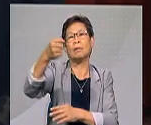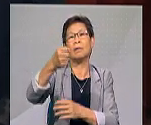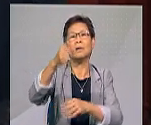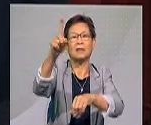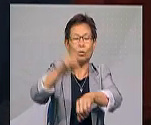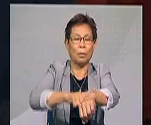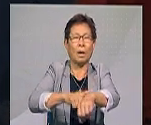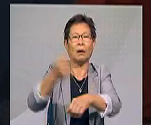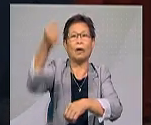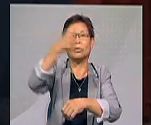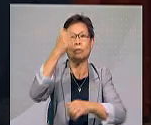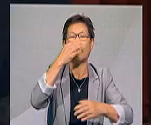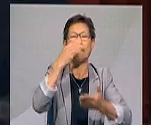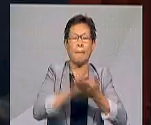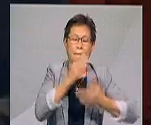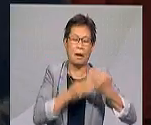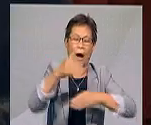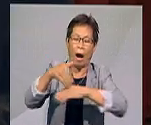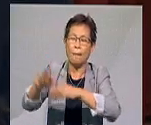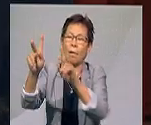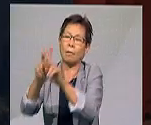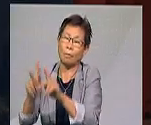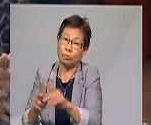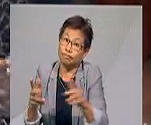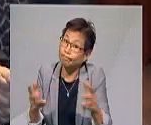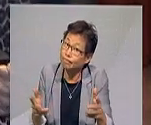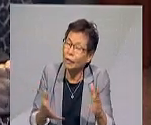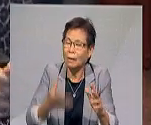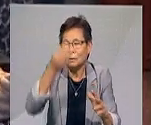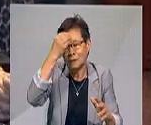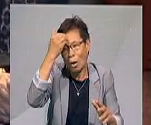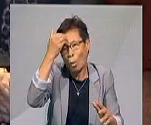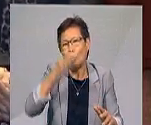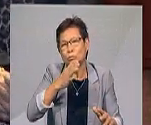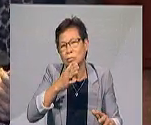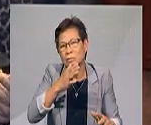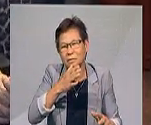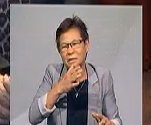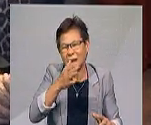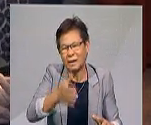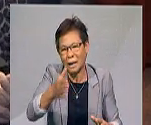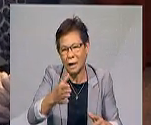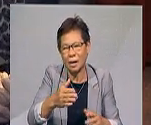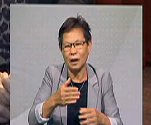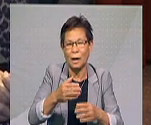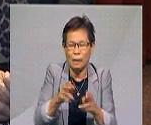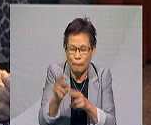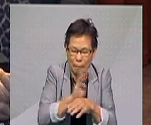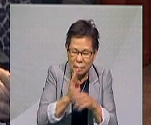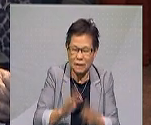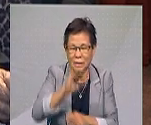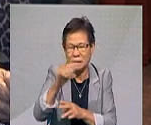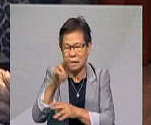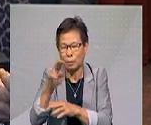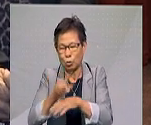sepenggal akibat salah laku dan dihantar pulang ke kampung. Mengetahui neneknya seorang pengusaha jamu yang berjaya, Rafiq menggunakan